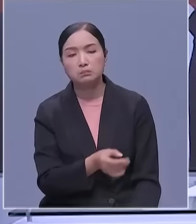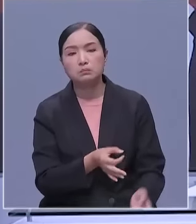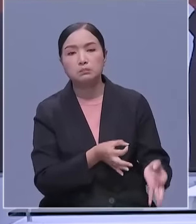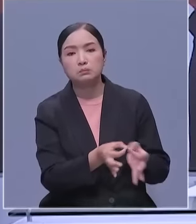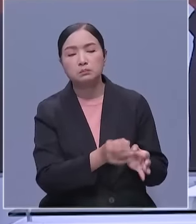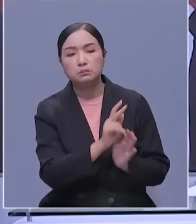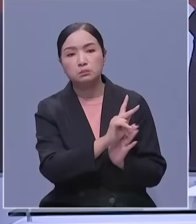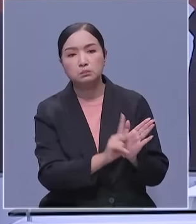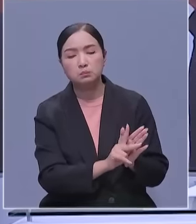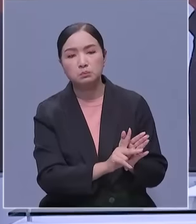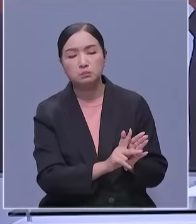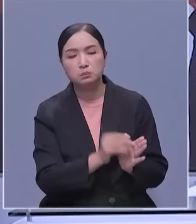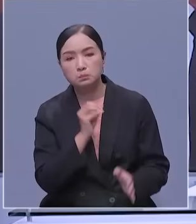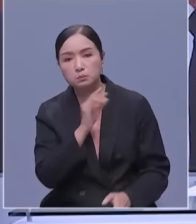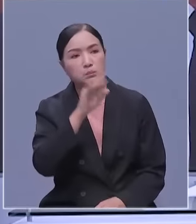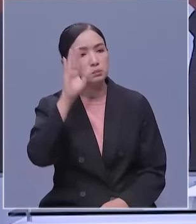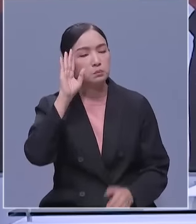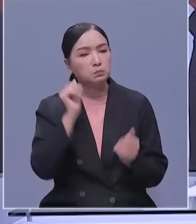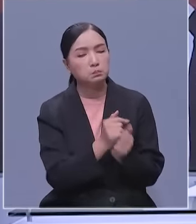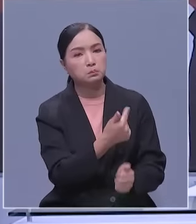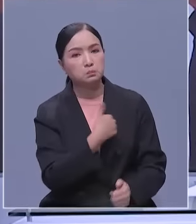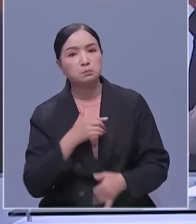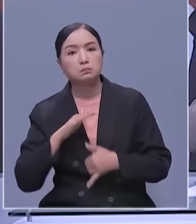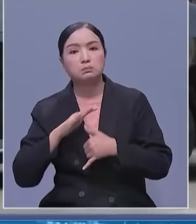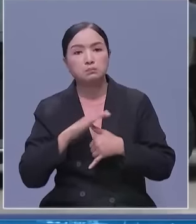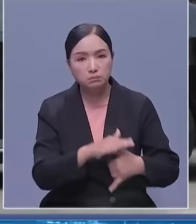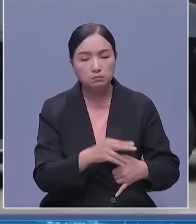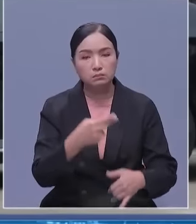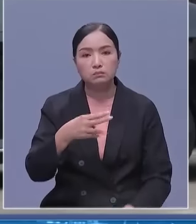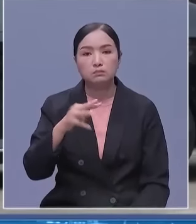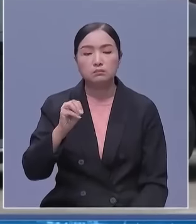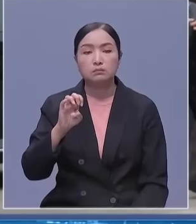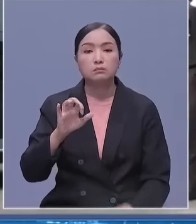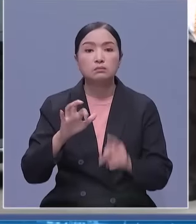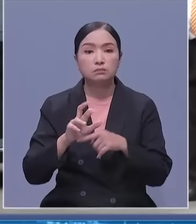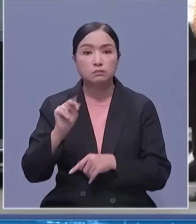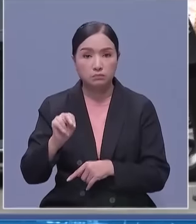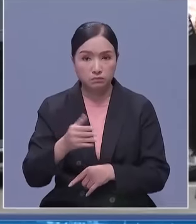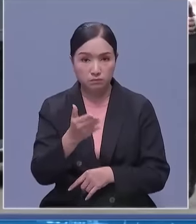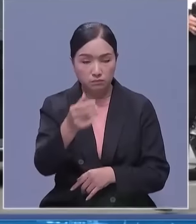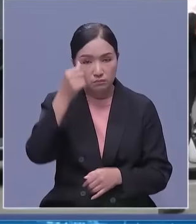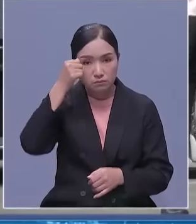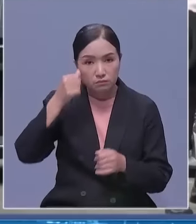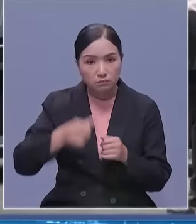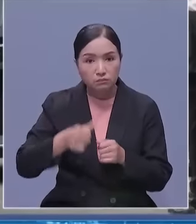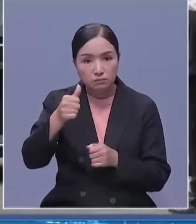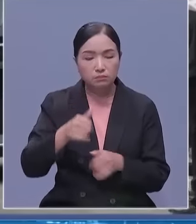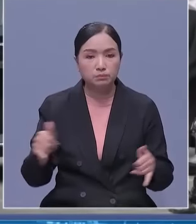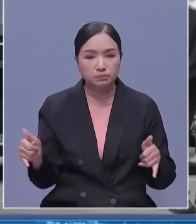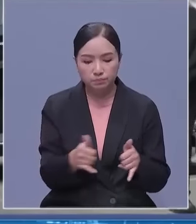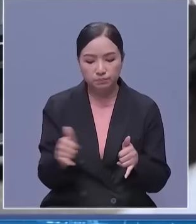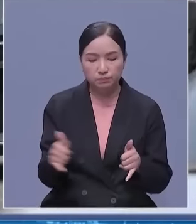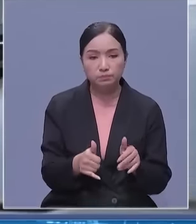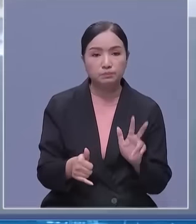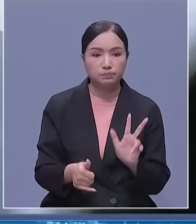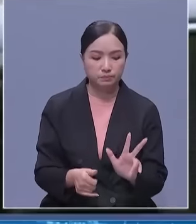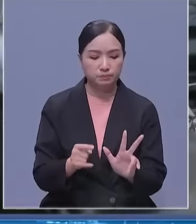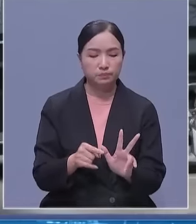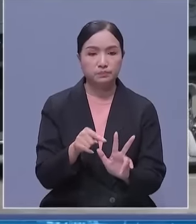ากฎหมายแจ้งความกลับในข้อหาหมิ่นประมาทถ้าจำได้ก่อนหน้านี้คุณแม่ตั้งโต๊ะร่วมกับทนายเดชาและคุณแซนที่บ